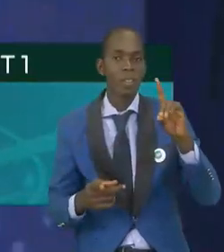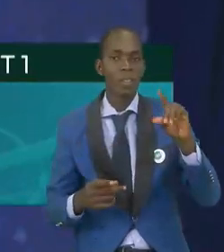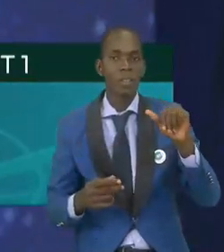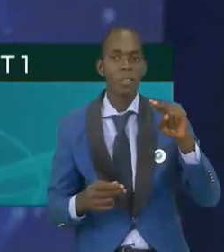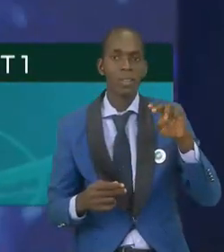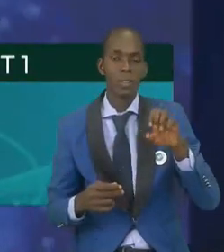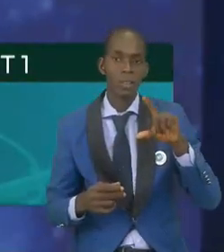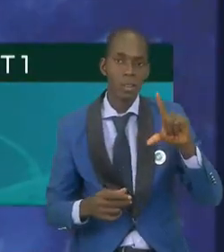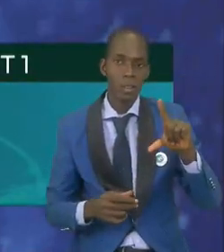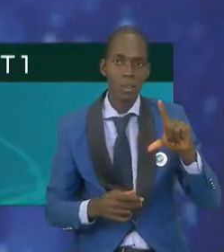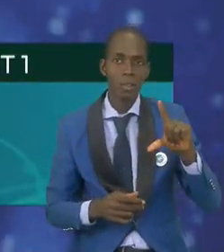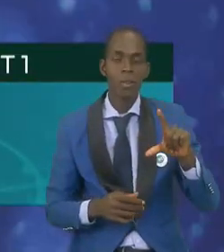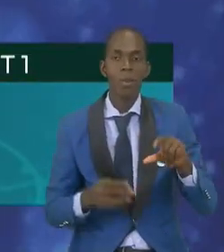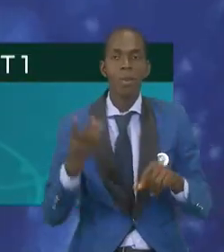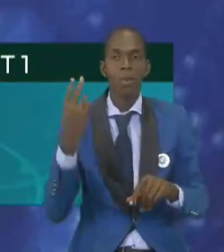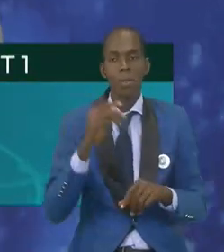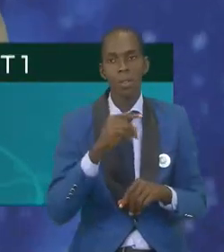maintenant Daniel